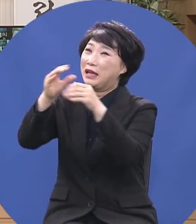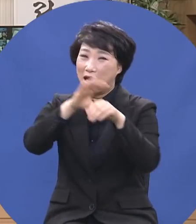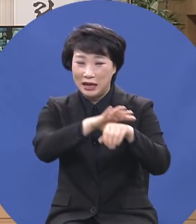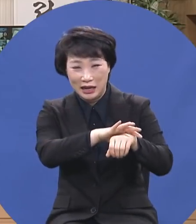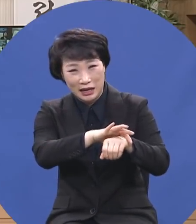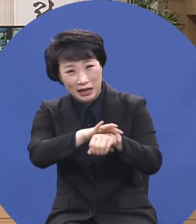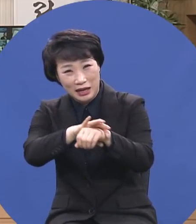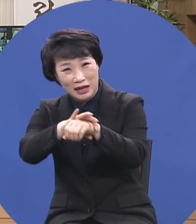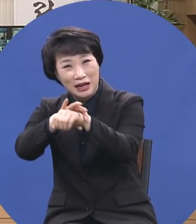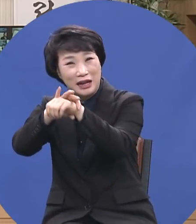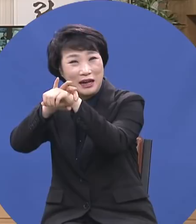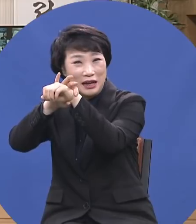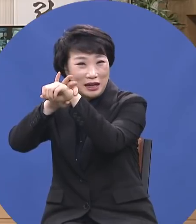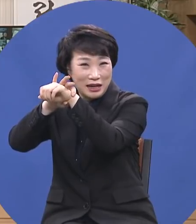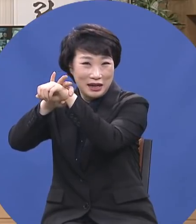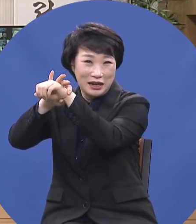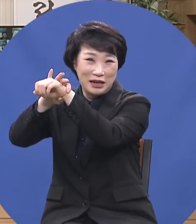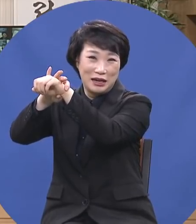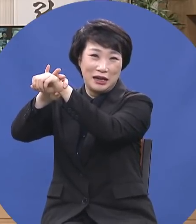인도하시네.